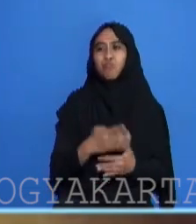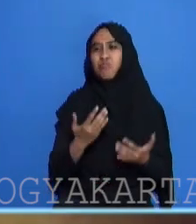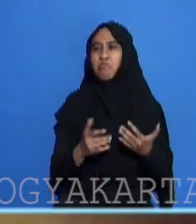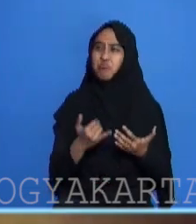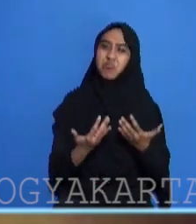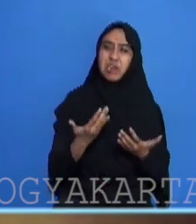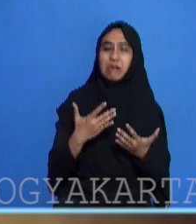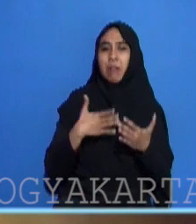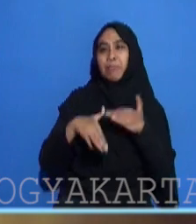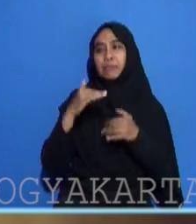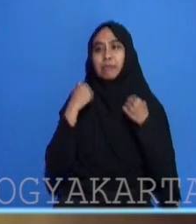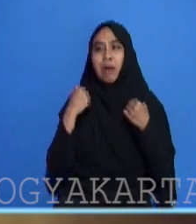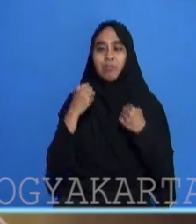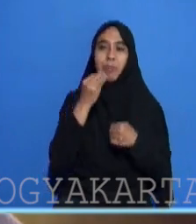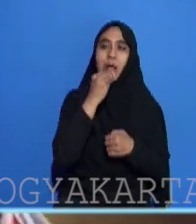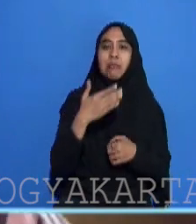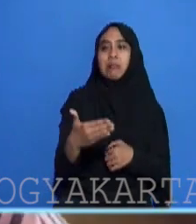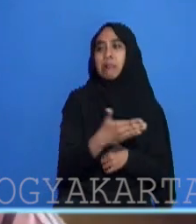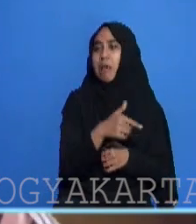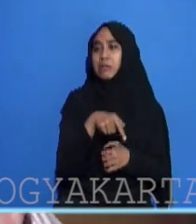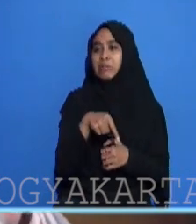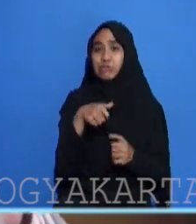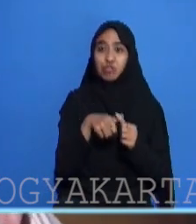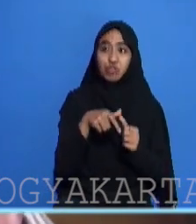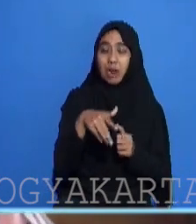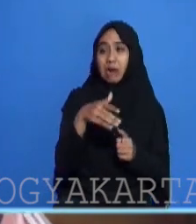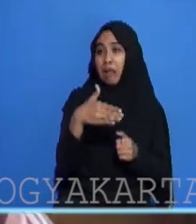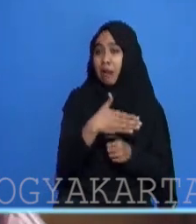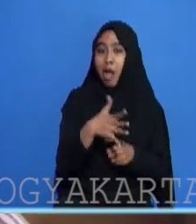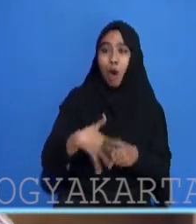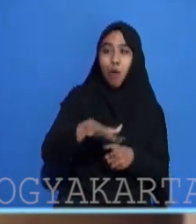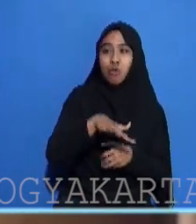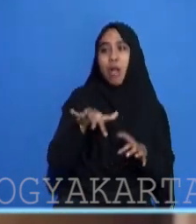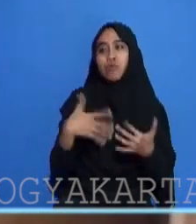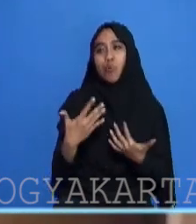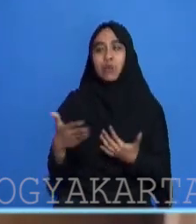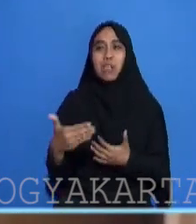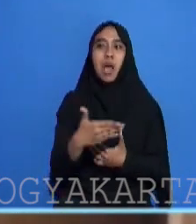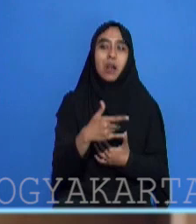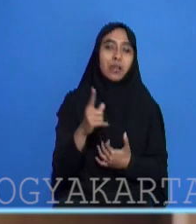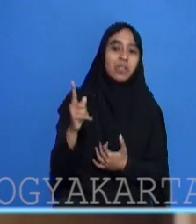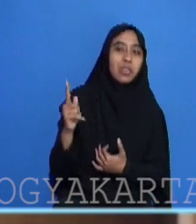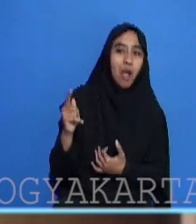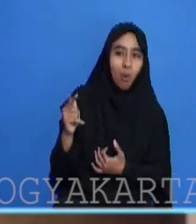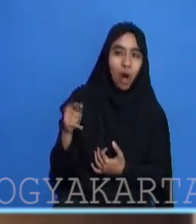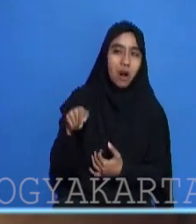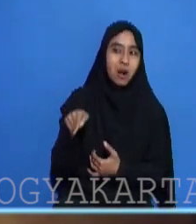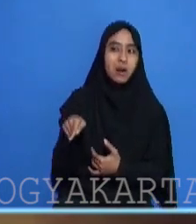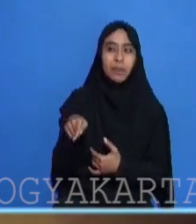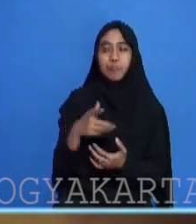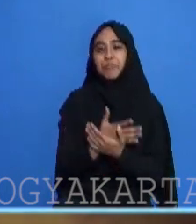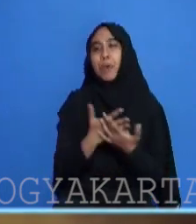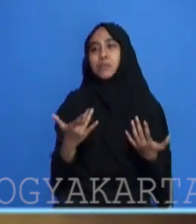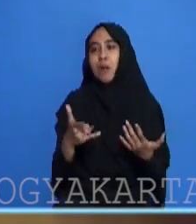lebih sehat untuk mengkonsumsi ikan, terutama kayak ikan laut, ikan tawar gitu, untuk supaya lebih banyak masyarakat itu